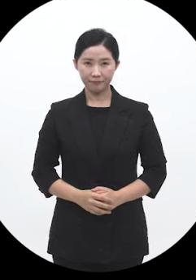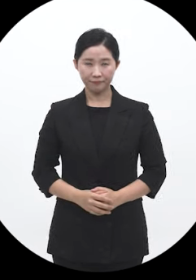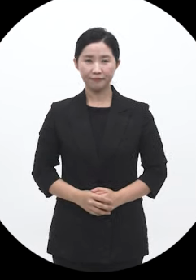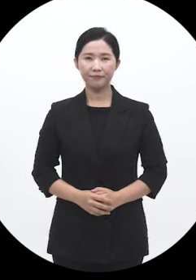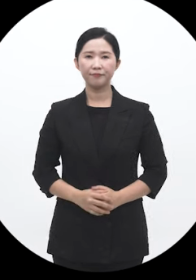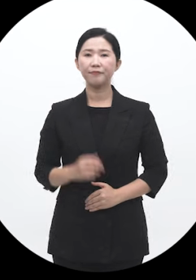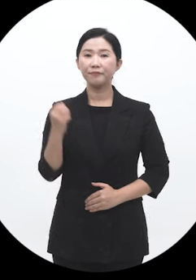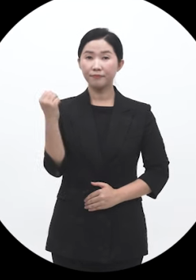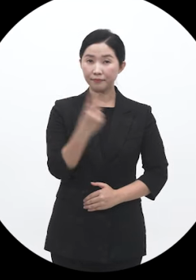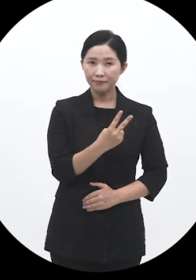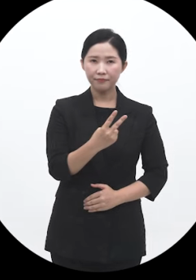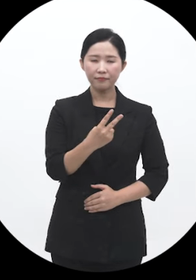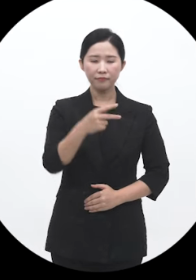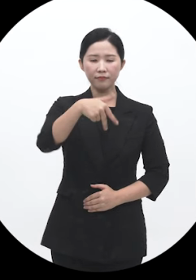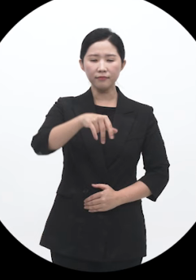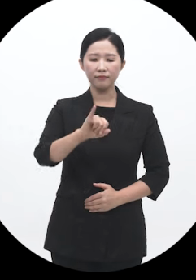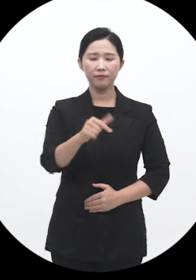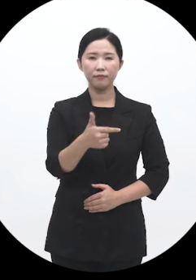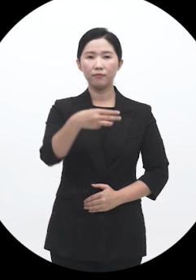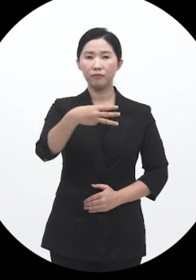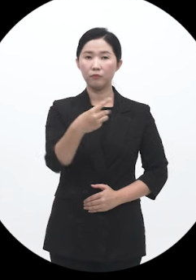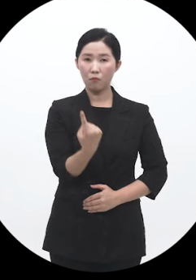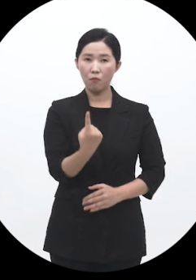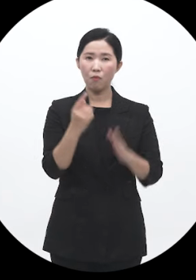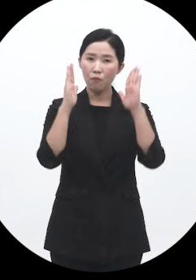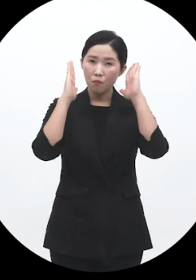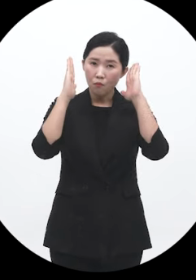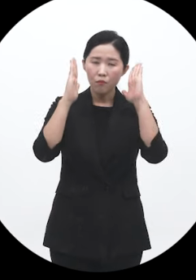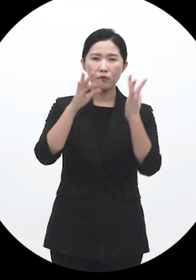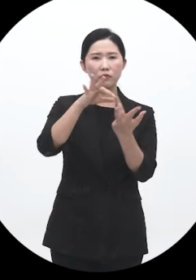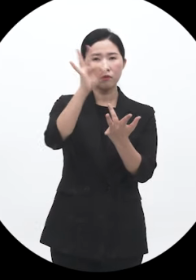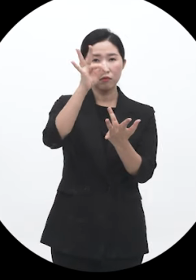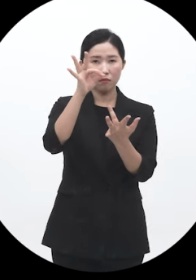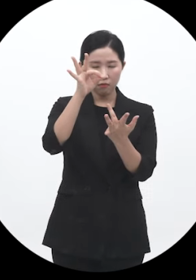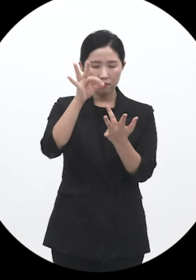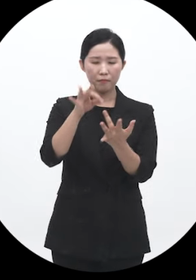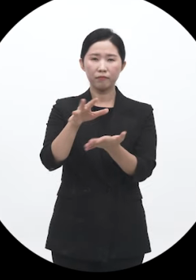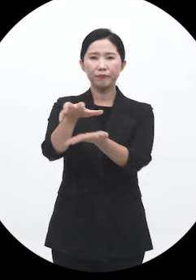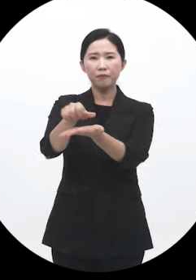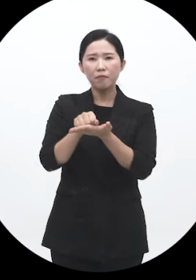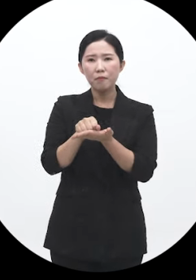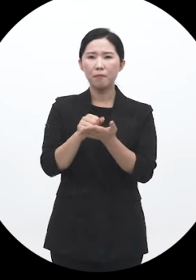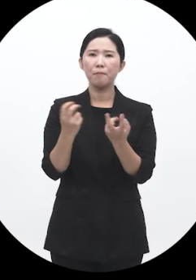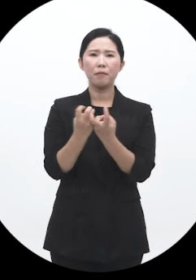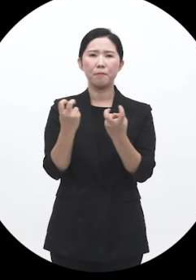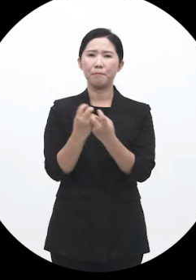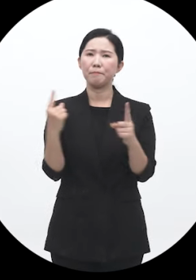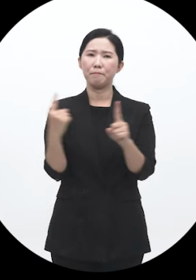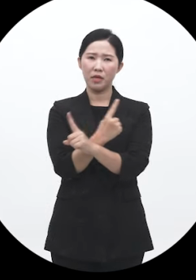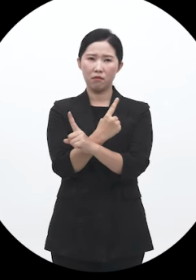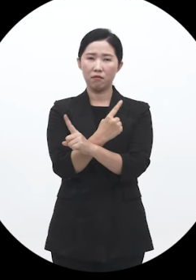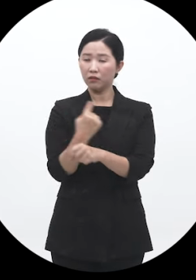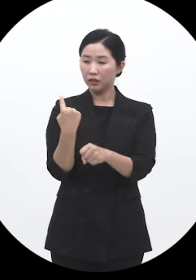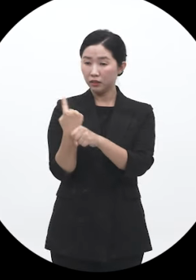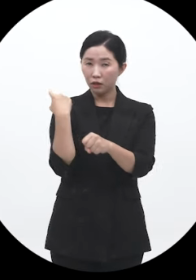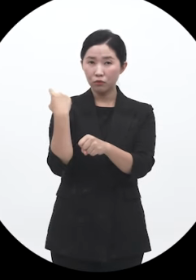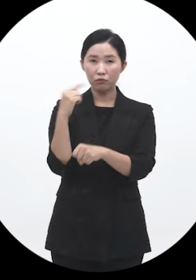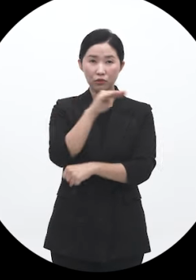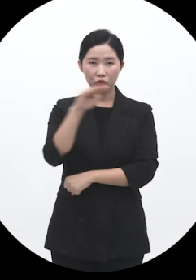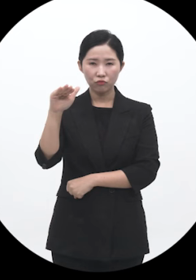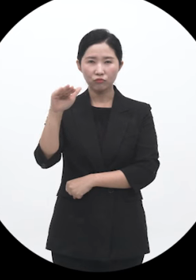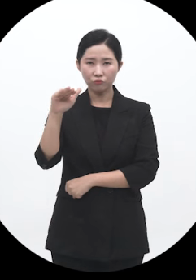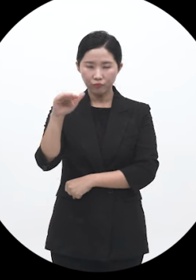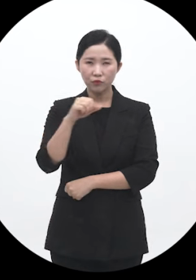마지막으로 진로 선택 과목의 반영 방법이 변경되었습니다. 전년도에는 성취도 A,